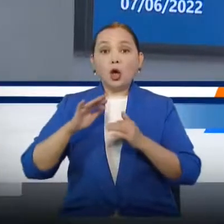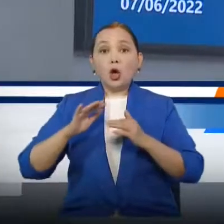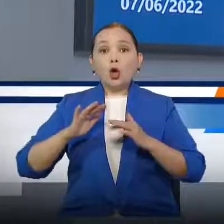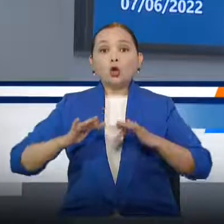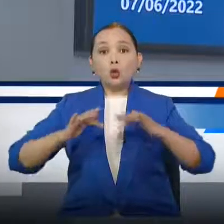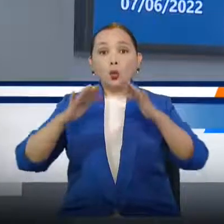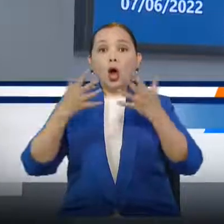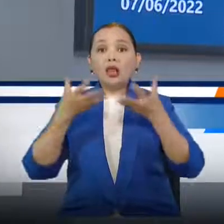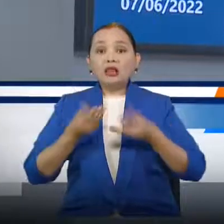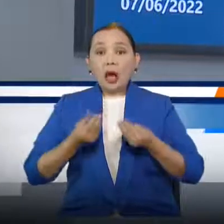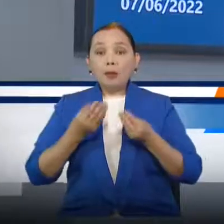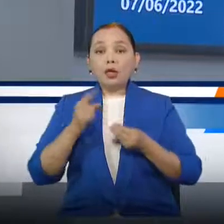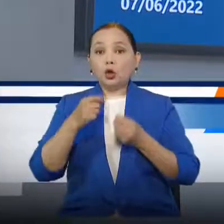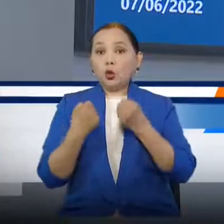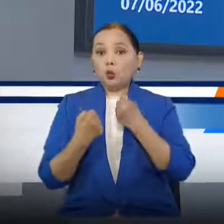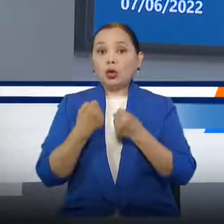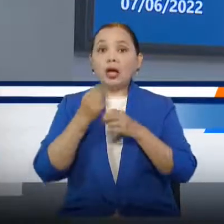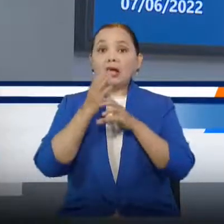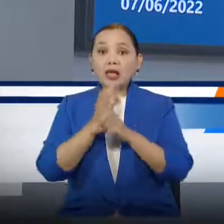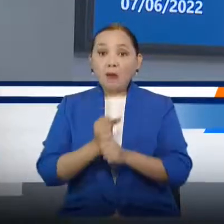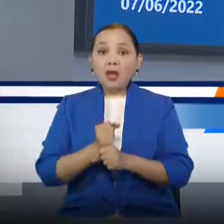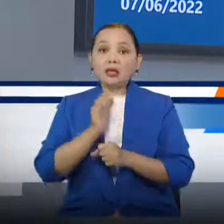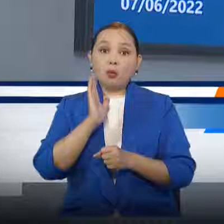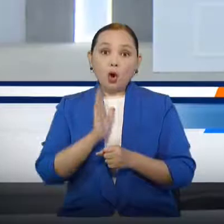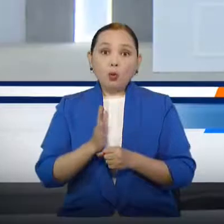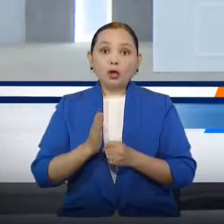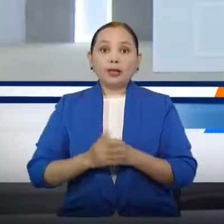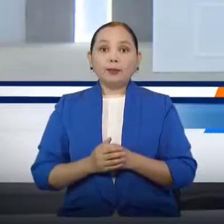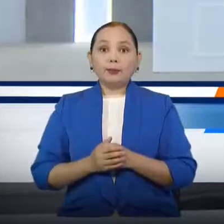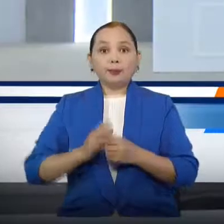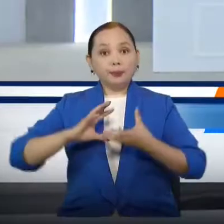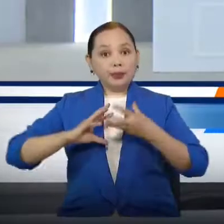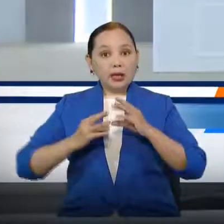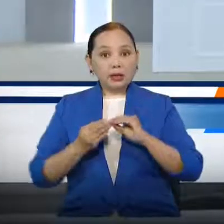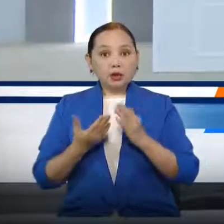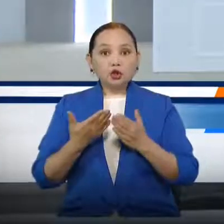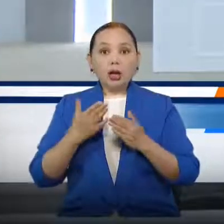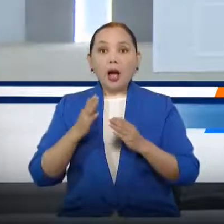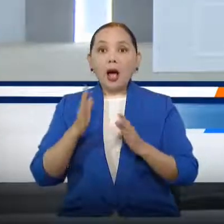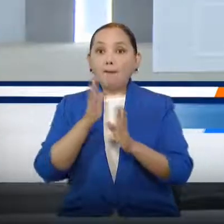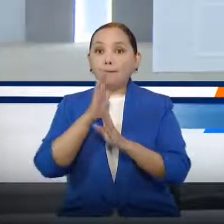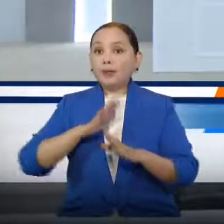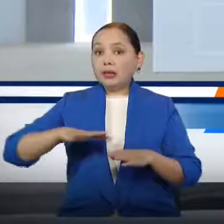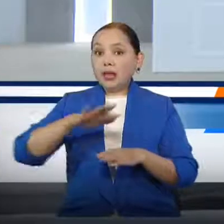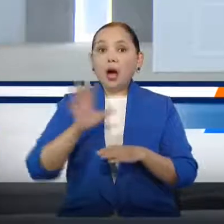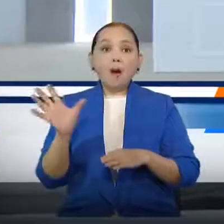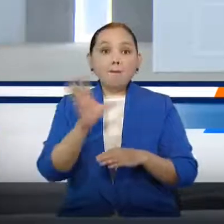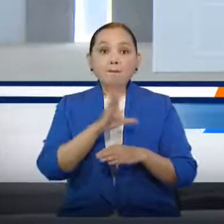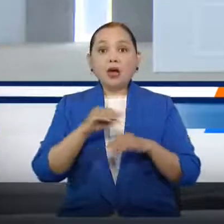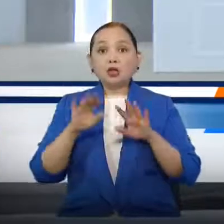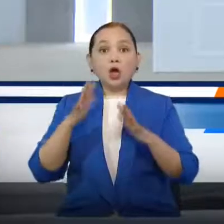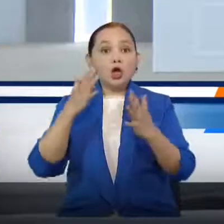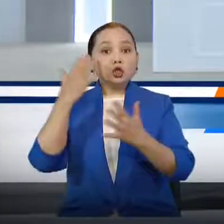qatlamidagi namlik va uning mustahkamligini kamaytirib bormoqda. Natijada mintaqaning deyarli barcha hududlari